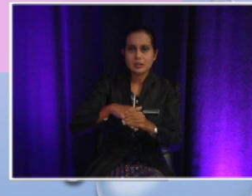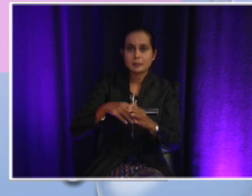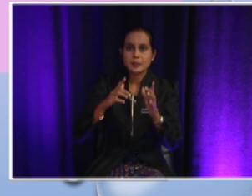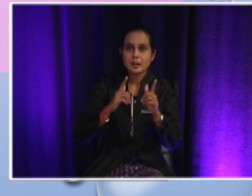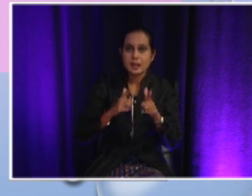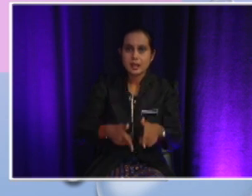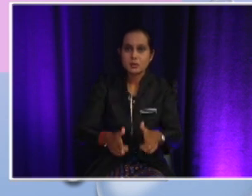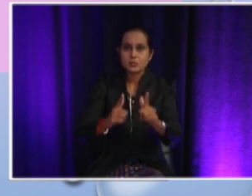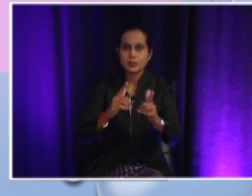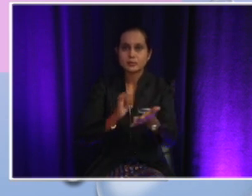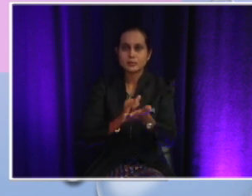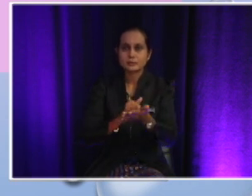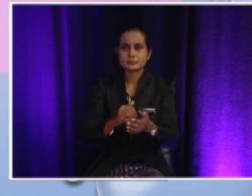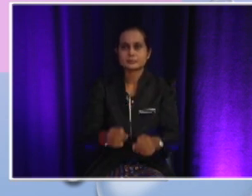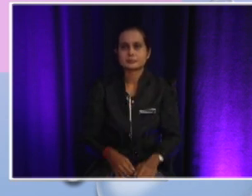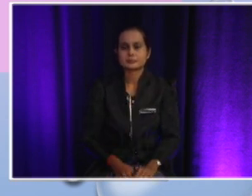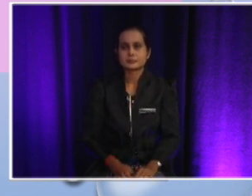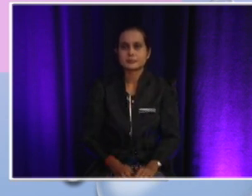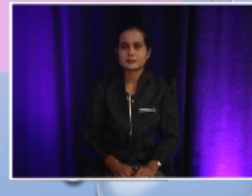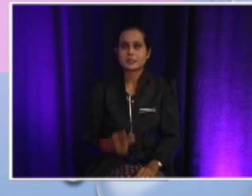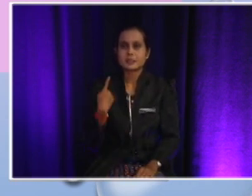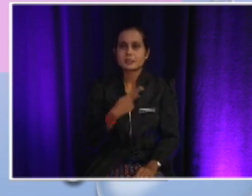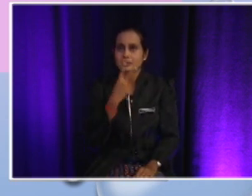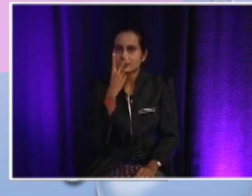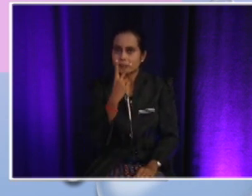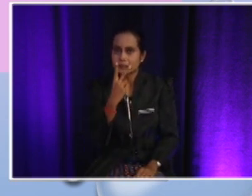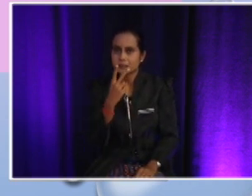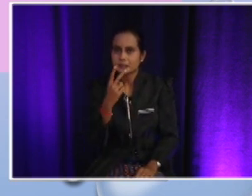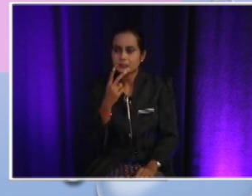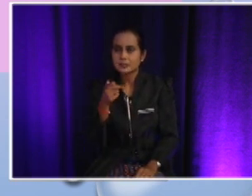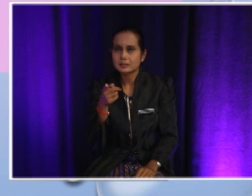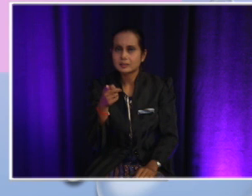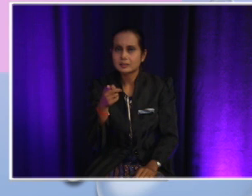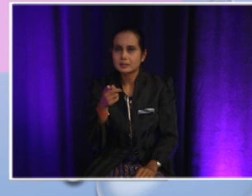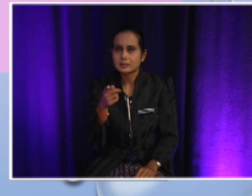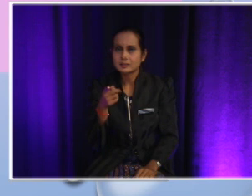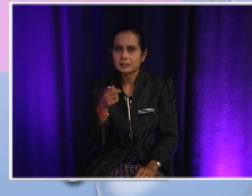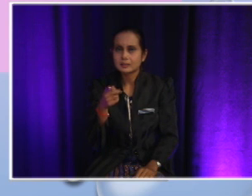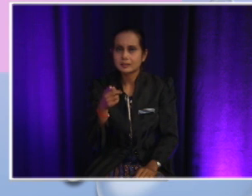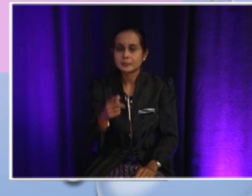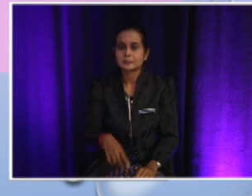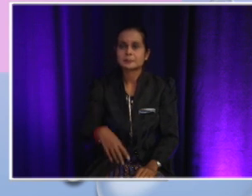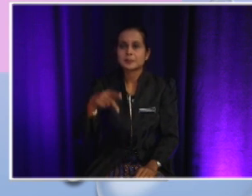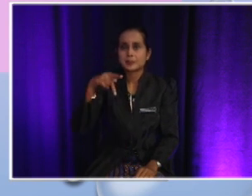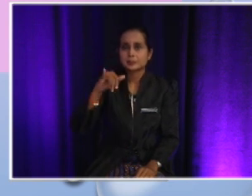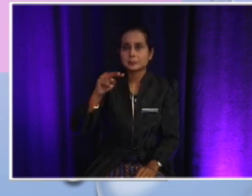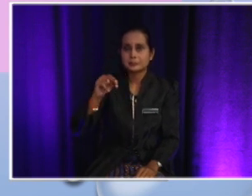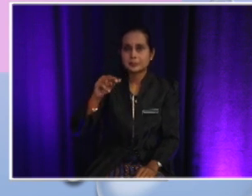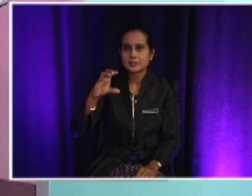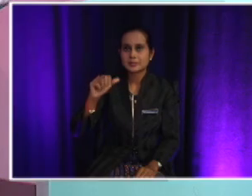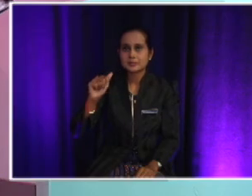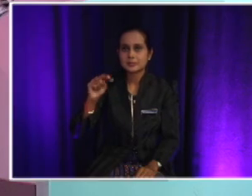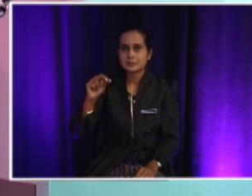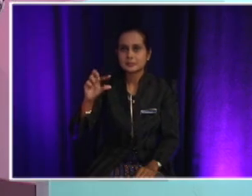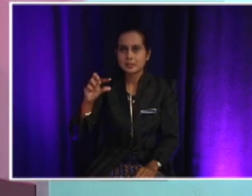diod ni pula kita kena lihat sama ada sambungannya tu pincang hadapan ataupun pincang songsang. Kita dah